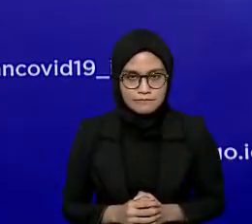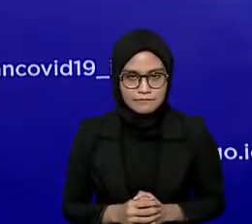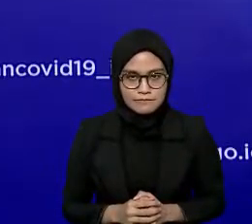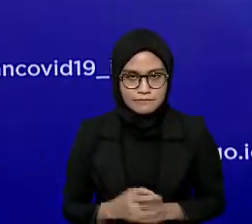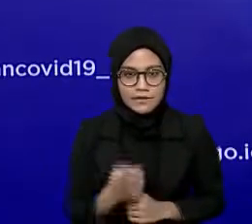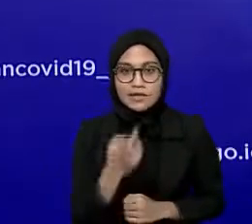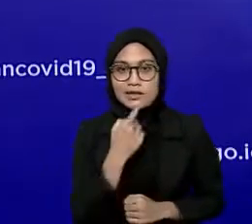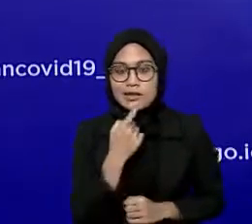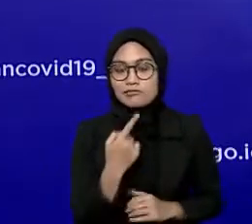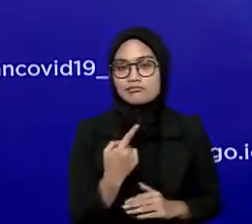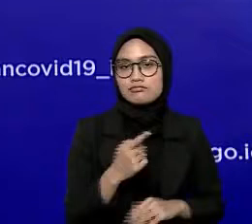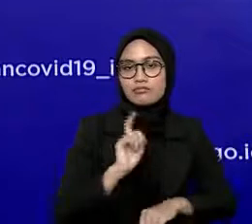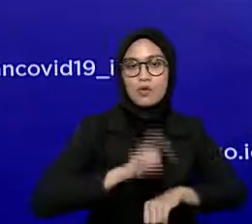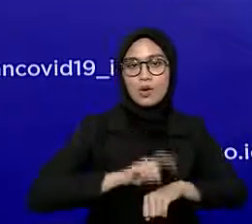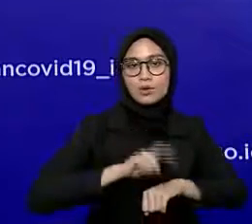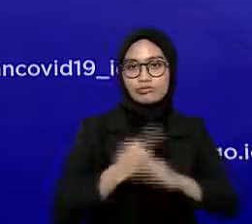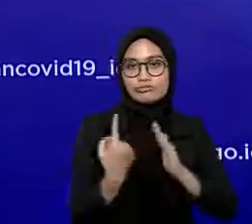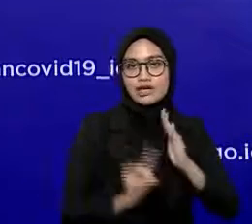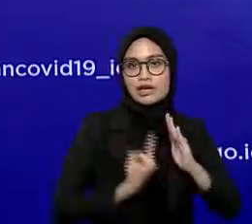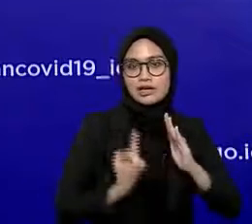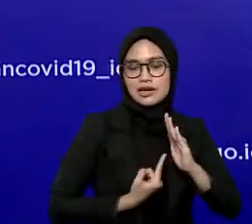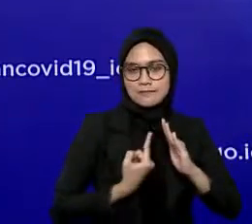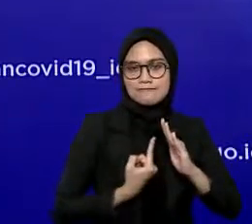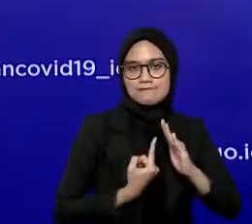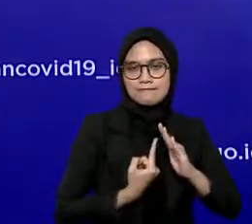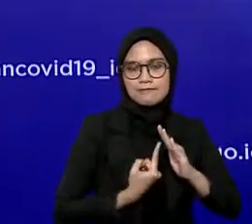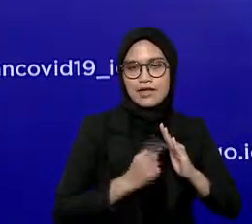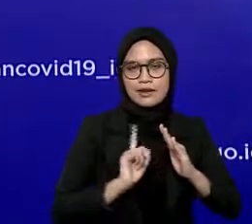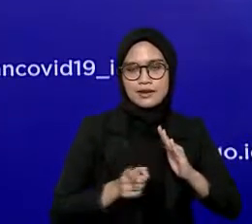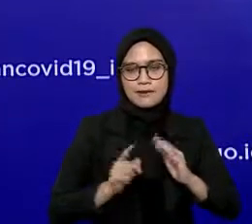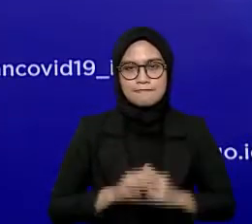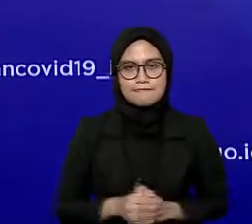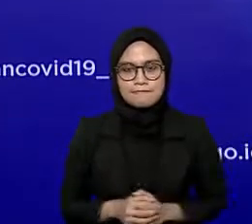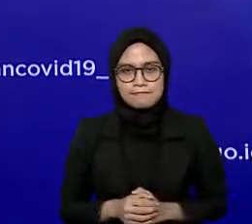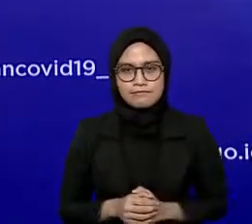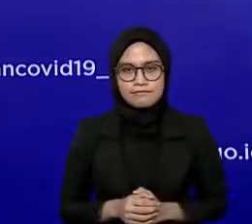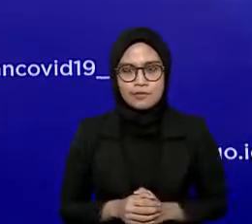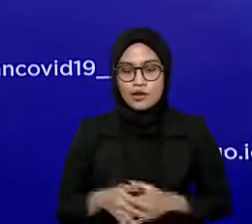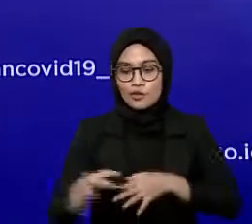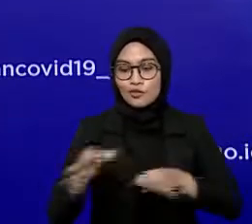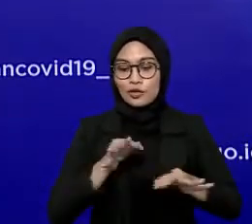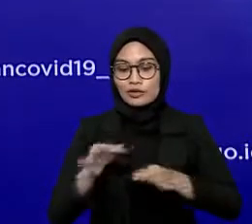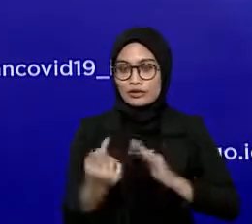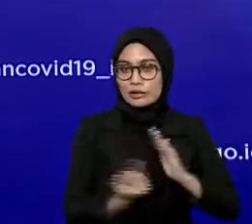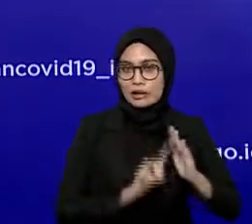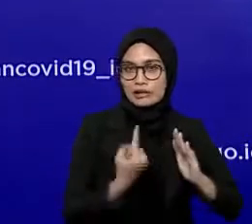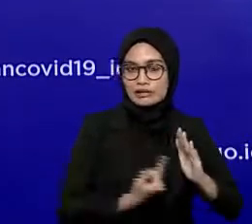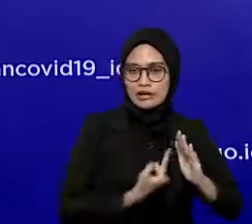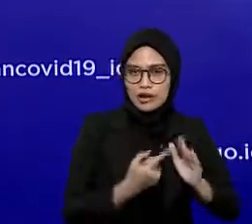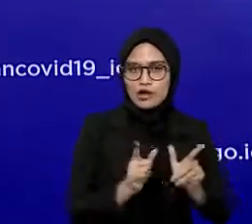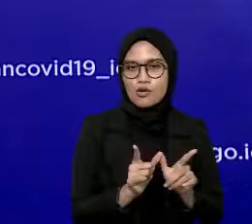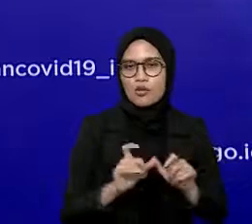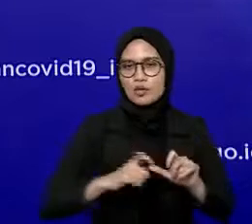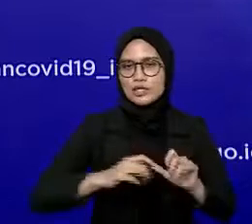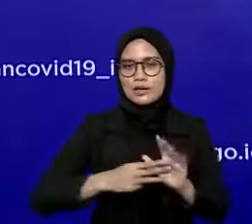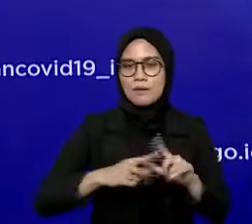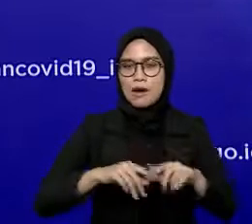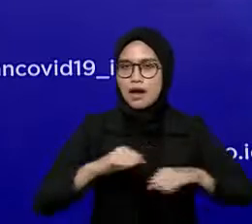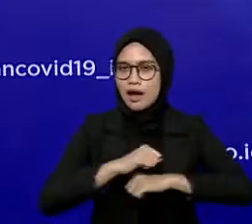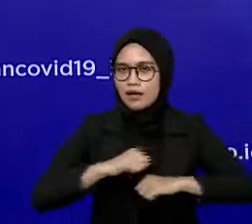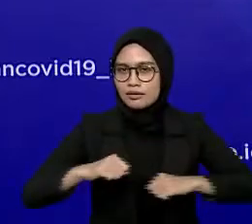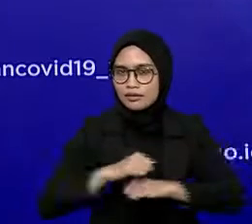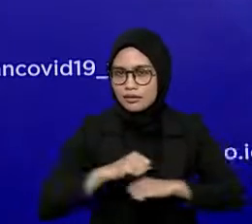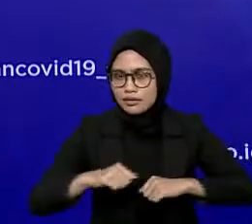perpanjangan durasi karantina, pemerintah menjamin ketersediaan fasilitas karantina baik Wisma Atlet atau Pasar